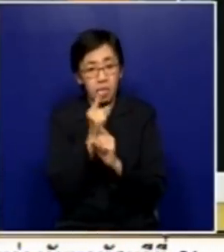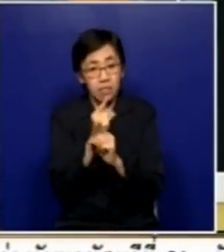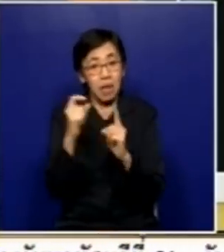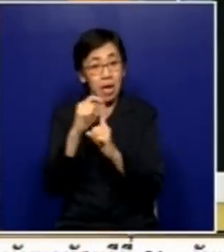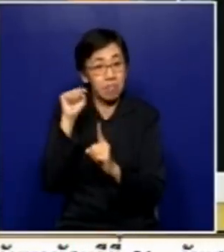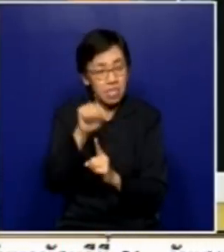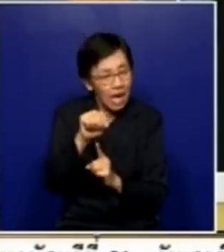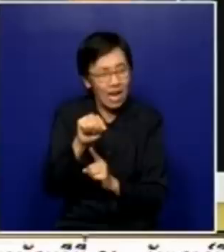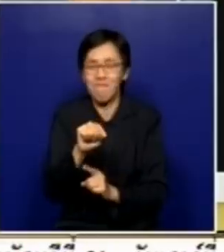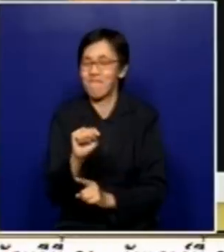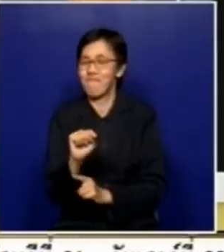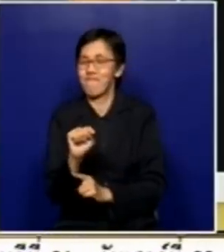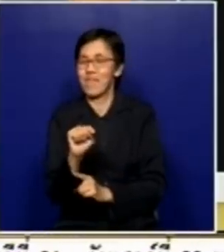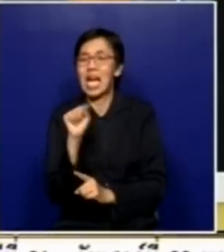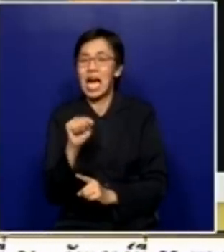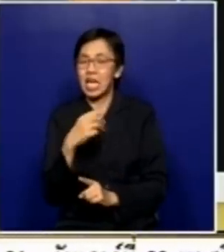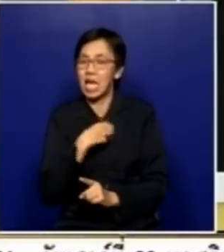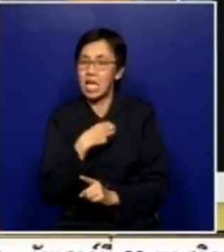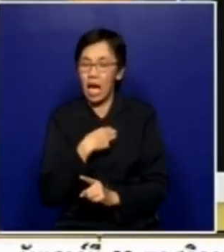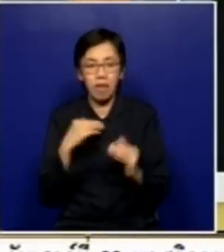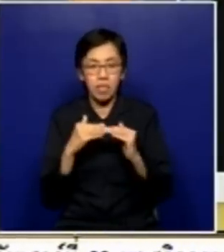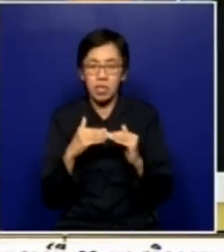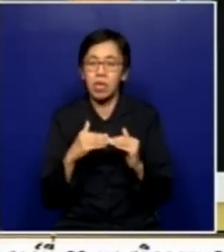ให้มผลคุมครองตลอดไป